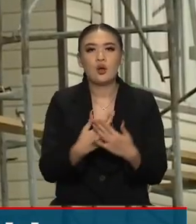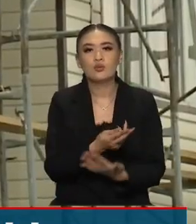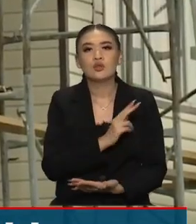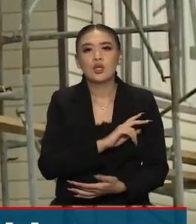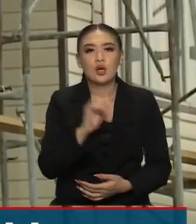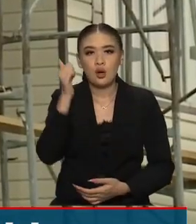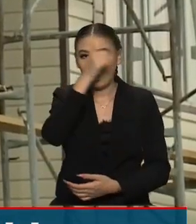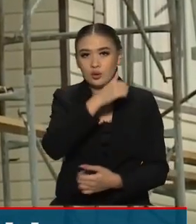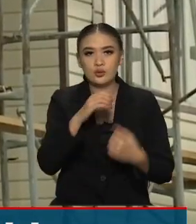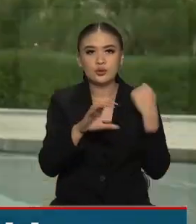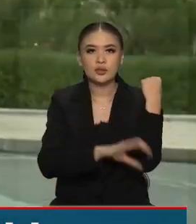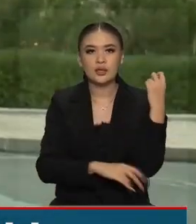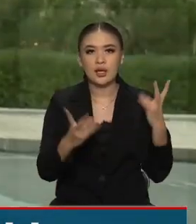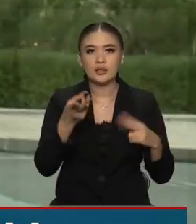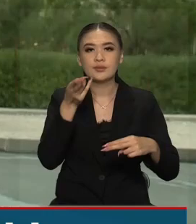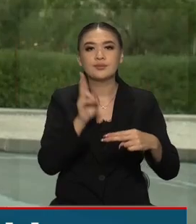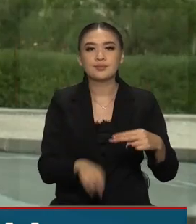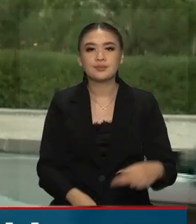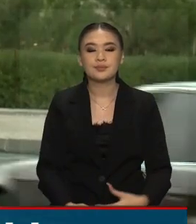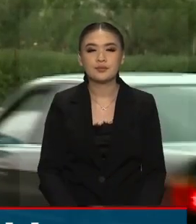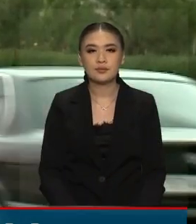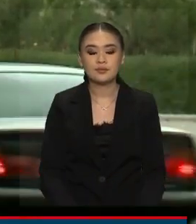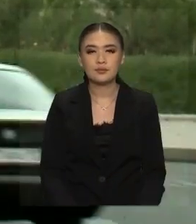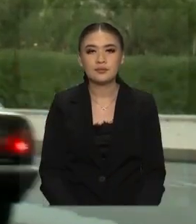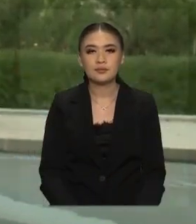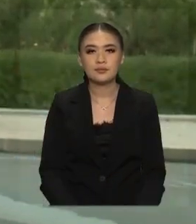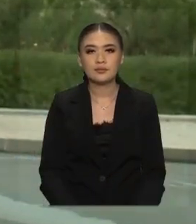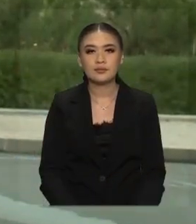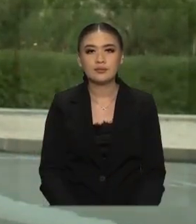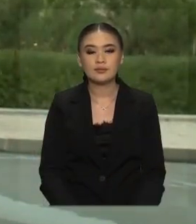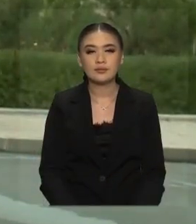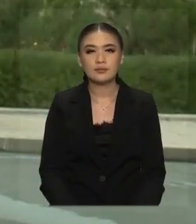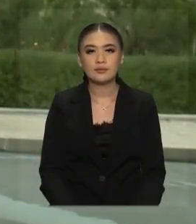соңына дейін аяқталады. Нұркен Әкімхан, Жібек жолы, Түркістан облысынан.